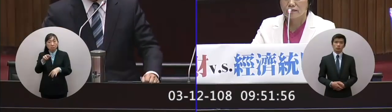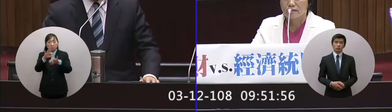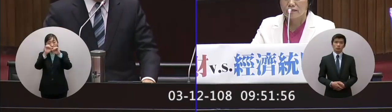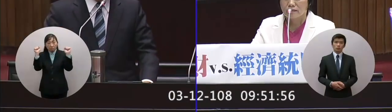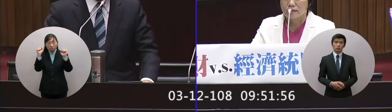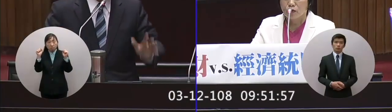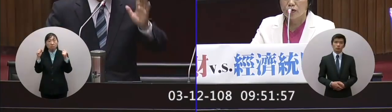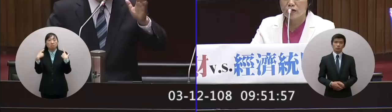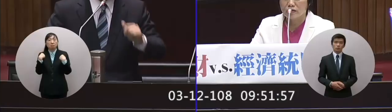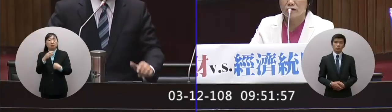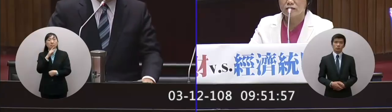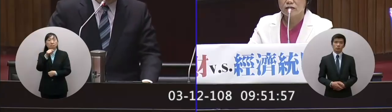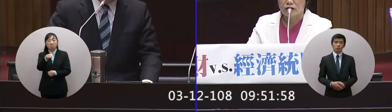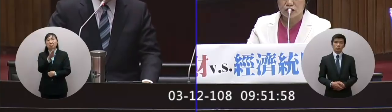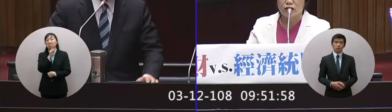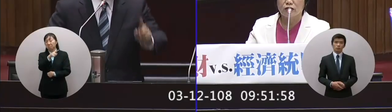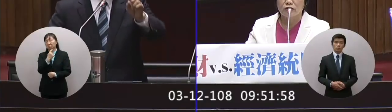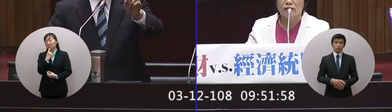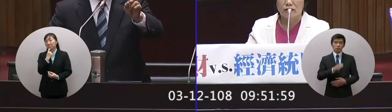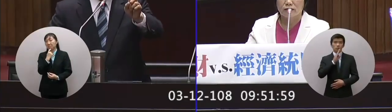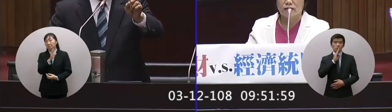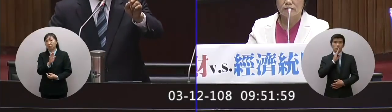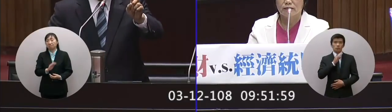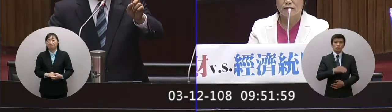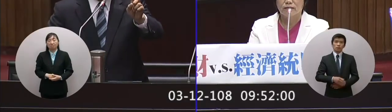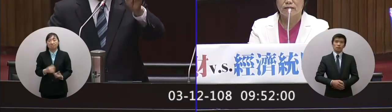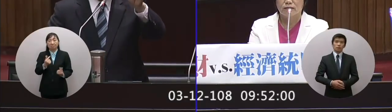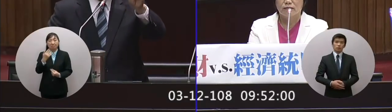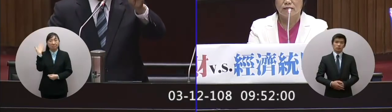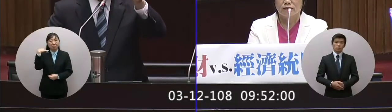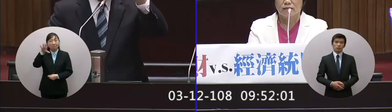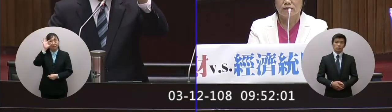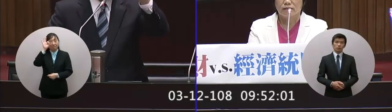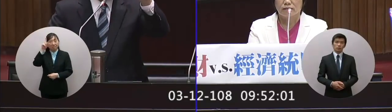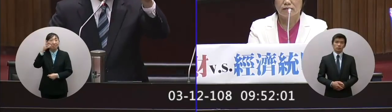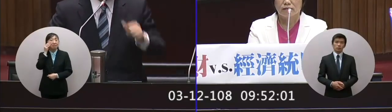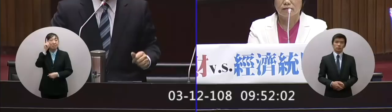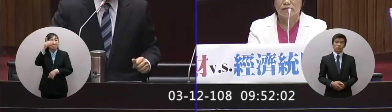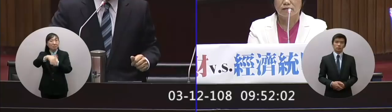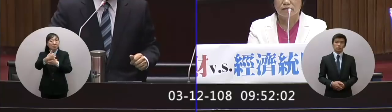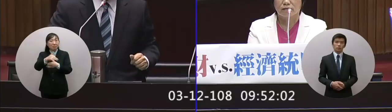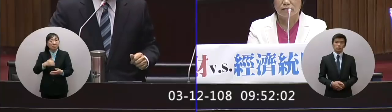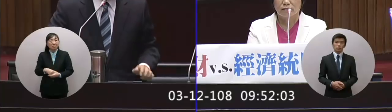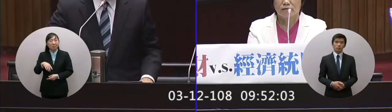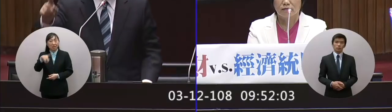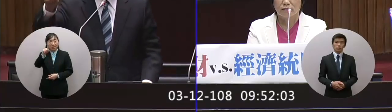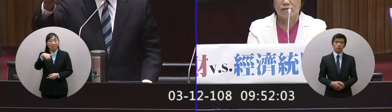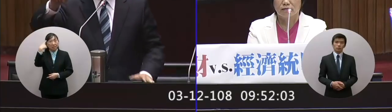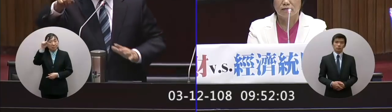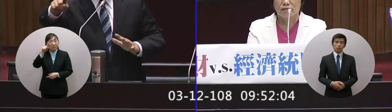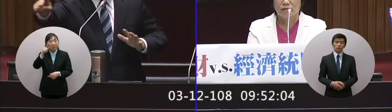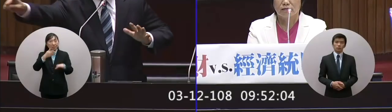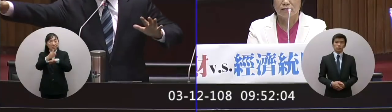你就觉得哦，居心叵测，就好像我们以前有看一部电影叫《明天过后》，那